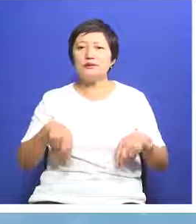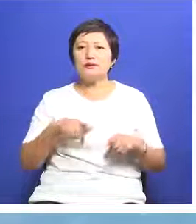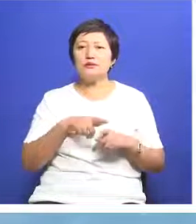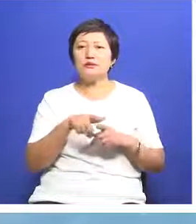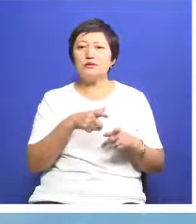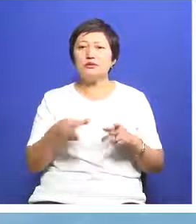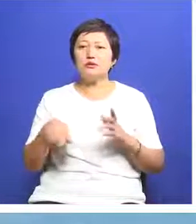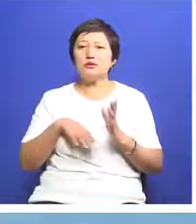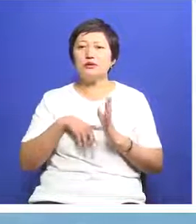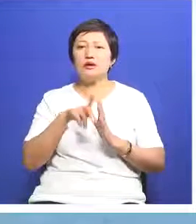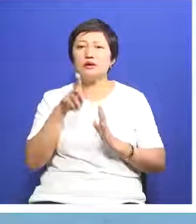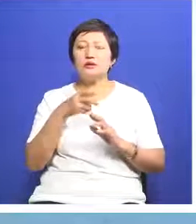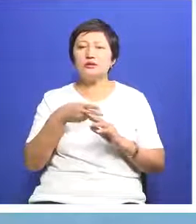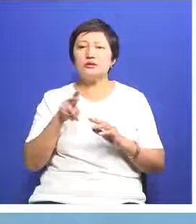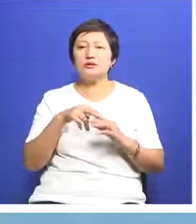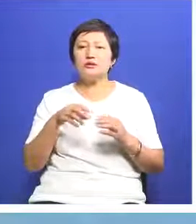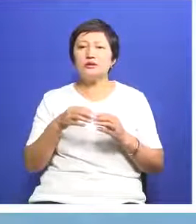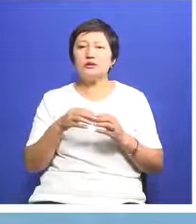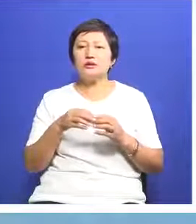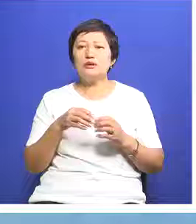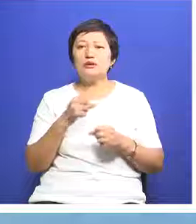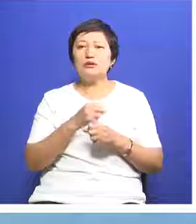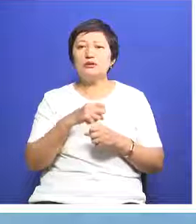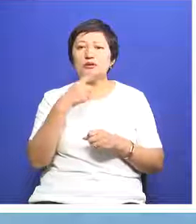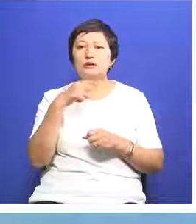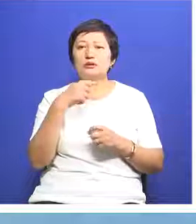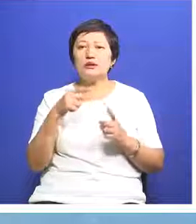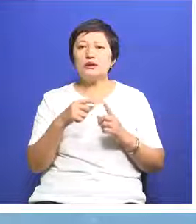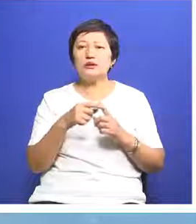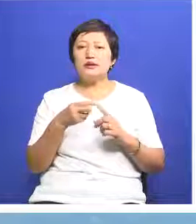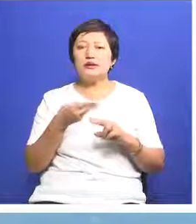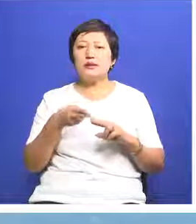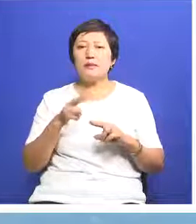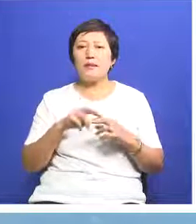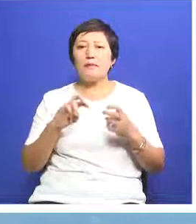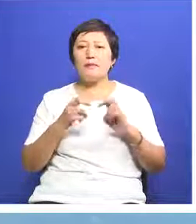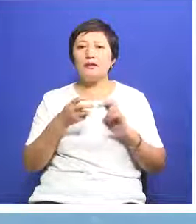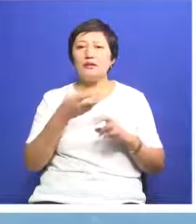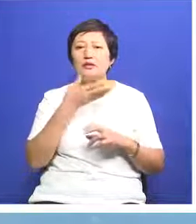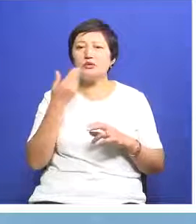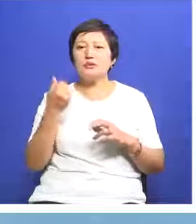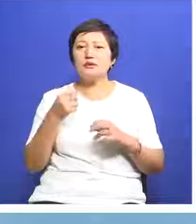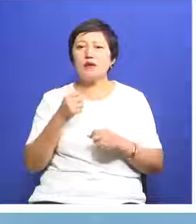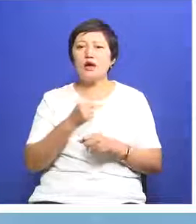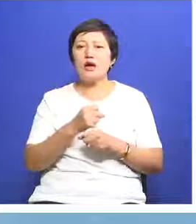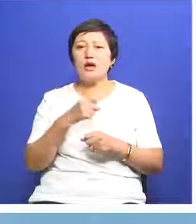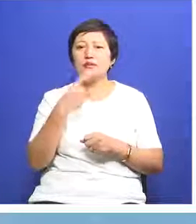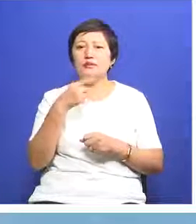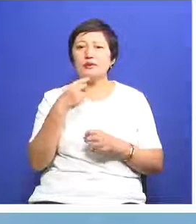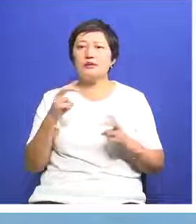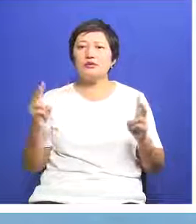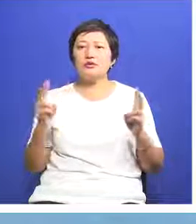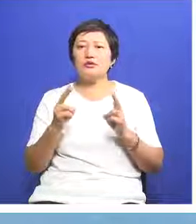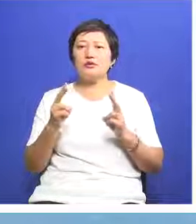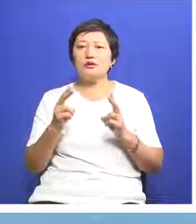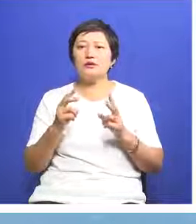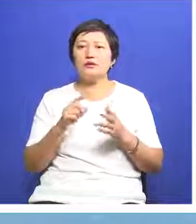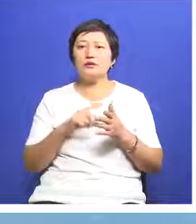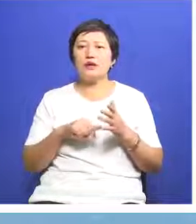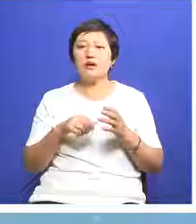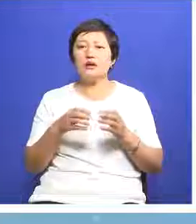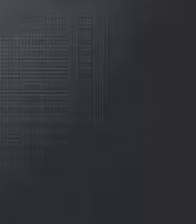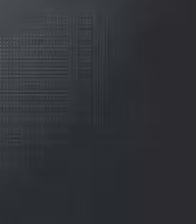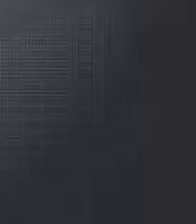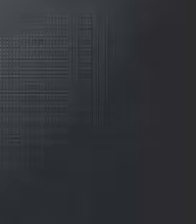тапсырмаларын жүзеге асыру өз деңгейінде жүргізіліп келе жатқанын жеткізді. Дегенмен мәселе жоқ емес. Әкімнің берген сұхбатымен уәдесі